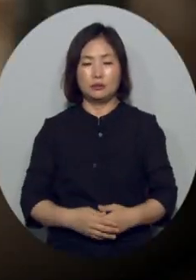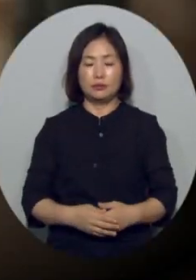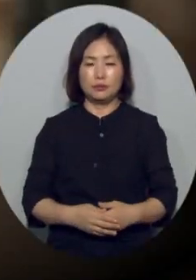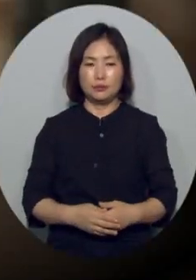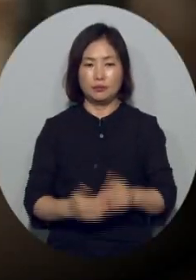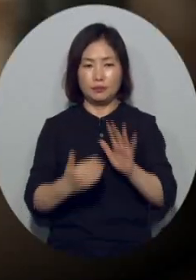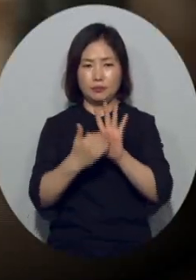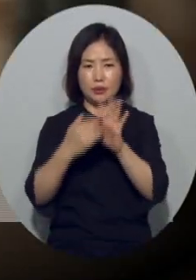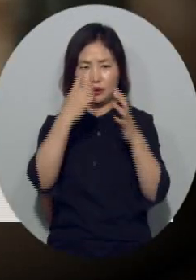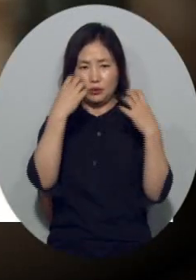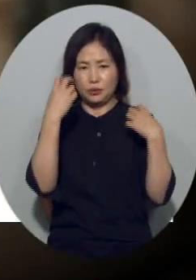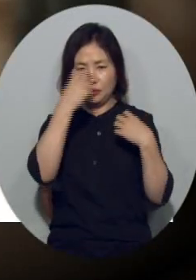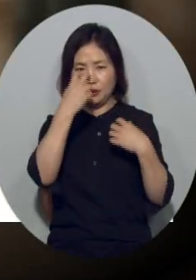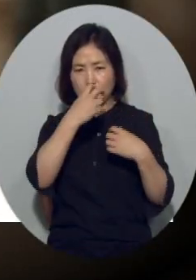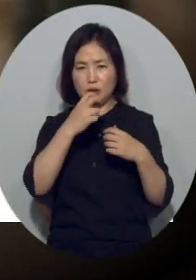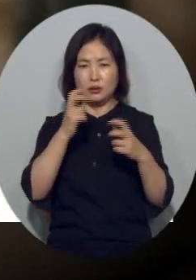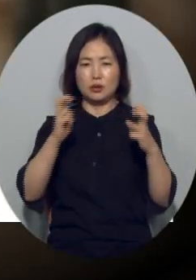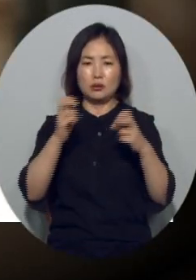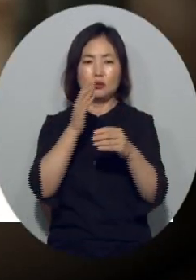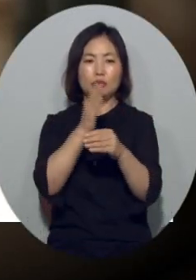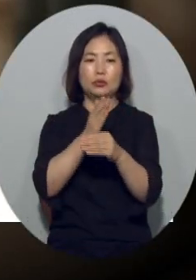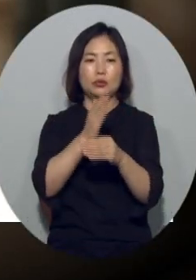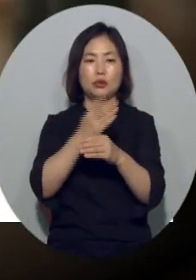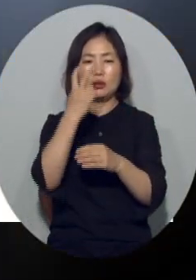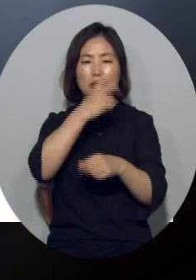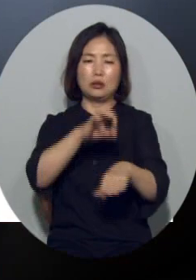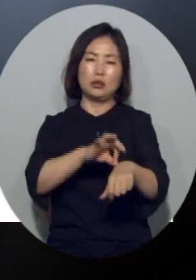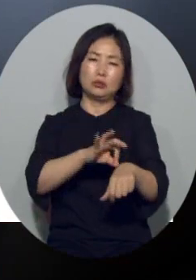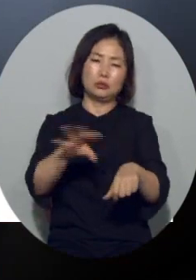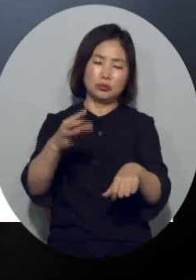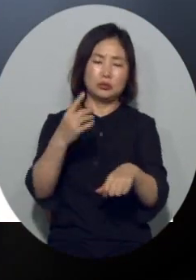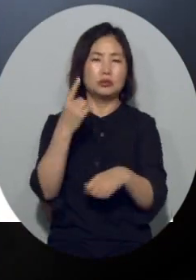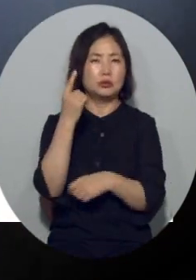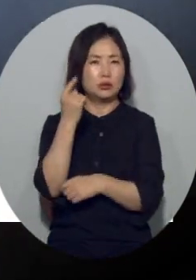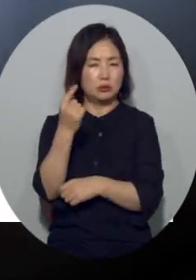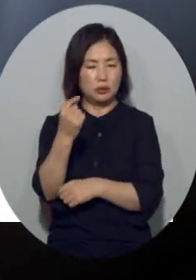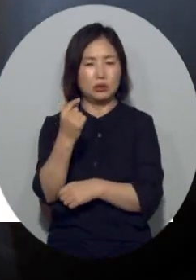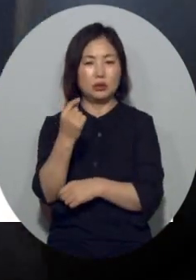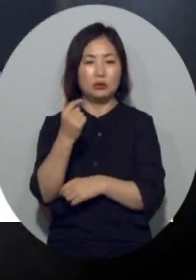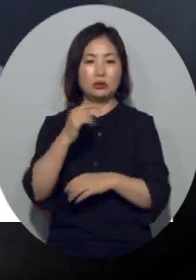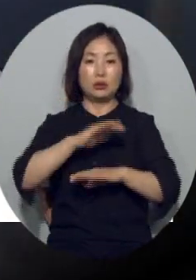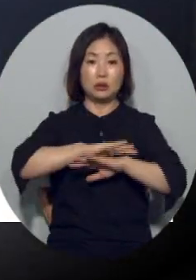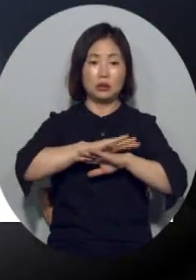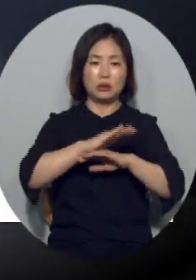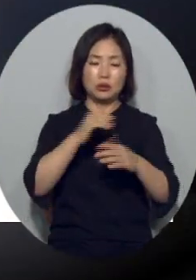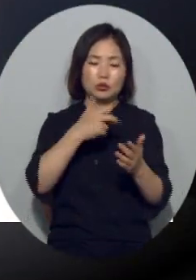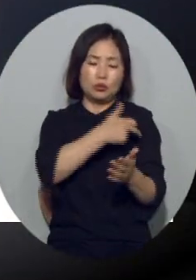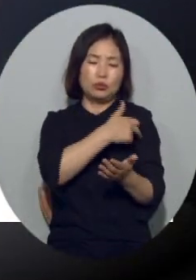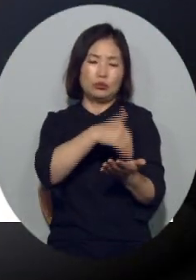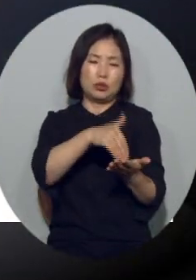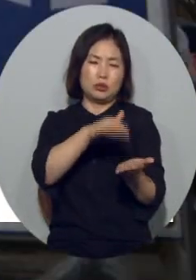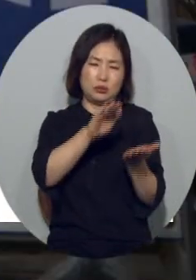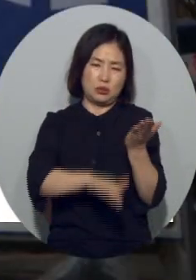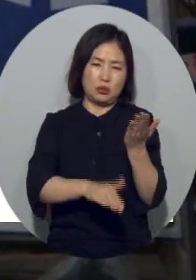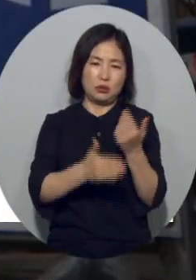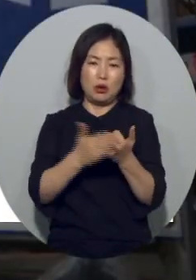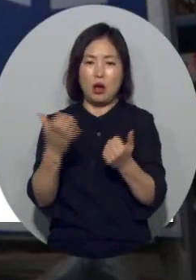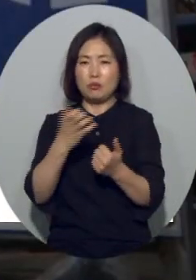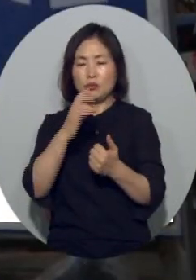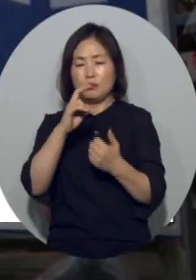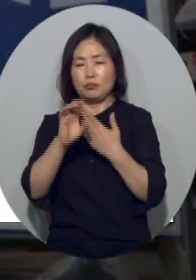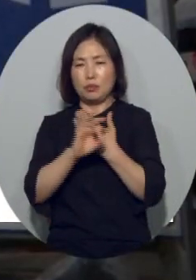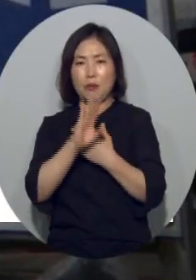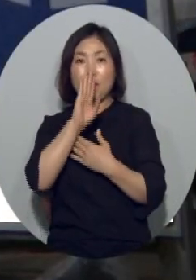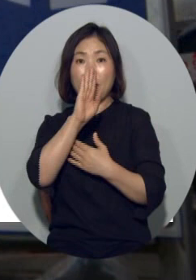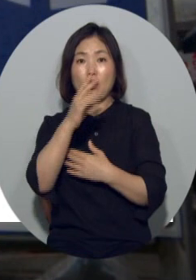방역 관리에 대한 사업장 중심으로 관리가 소홀하지 않았나 하는 부분과 또 낮은 접종률, 또 아프면